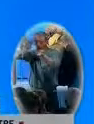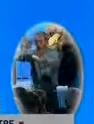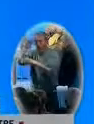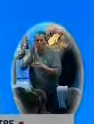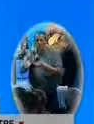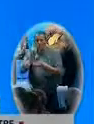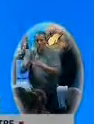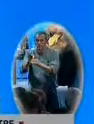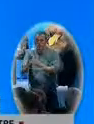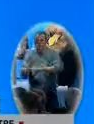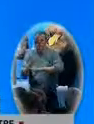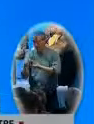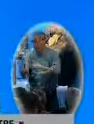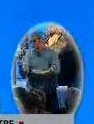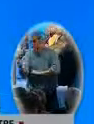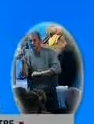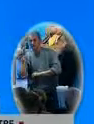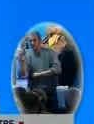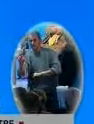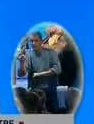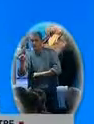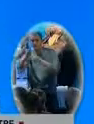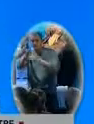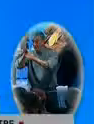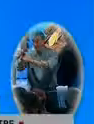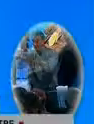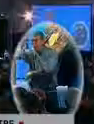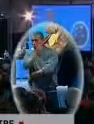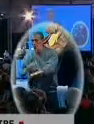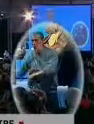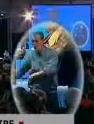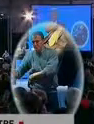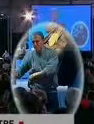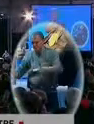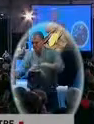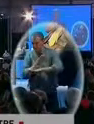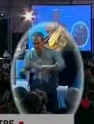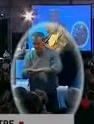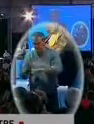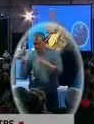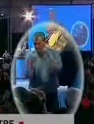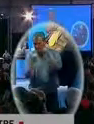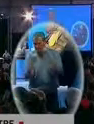préparions pour le combat électoral prochain, c'est-à-dire celui des élections européennes.